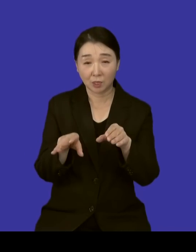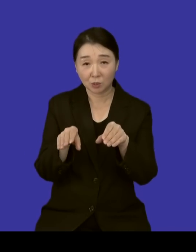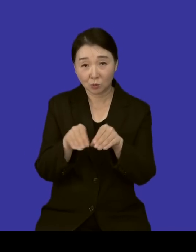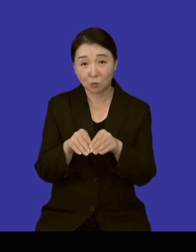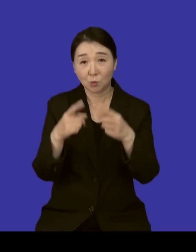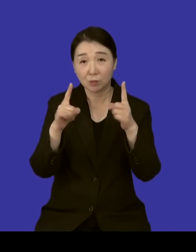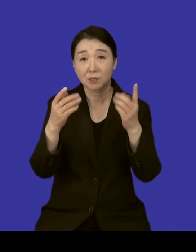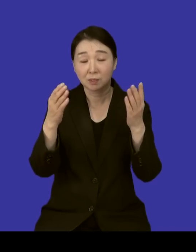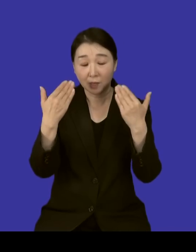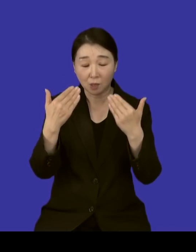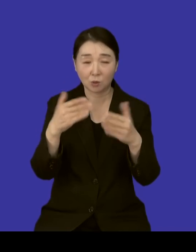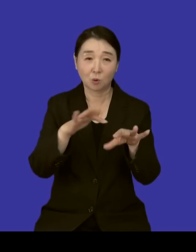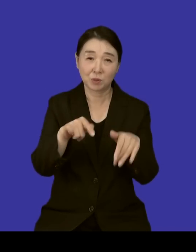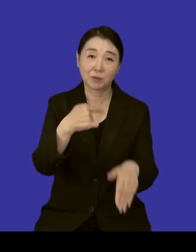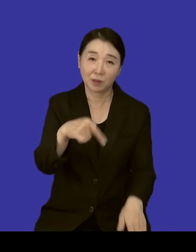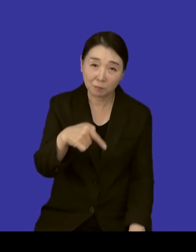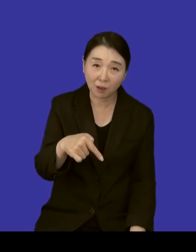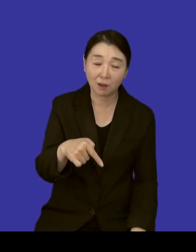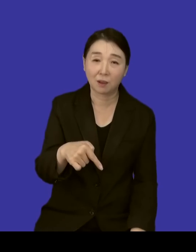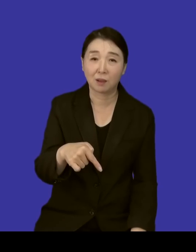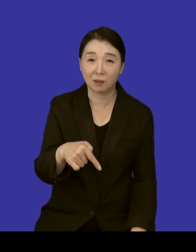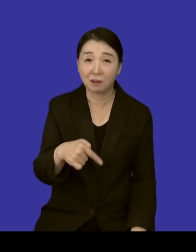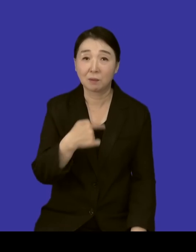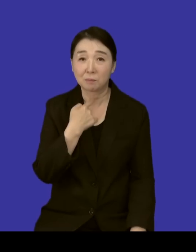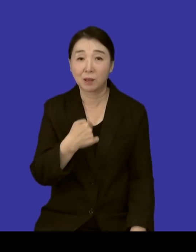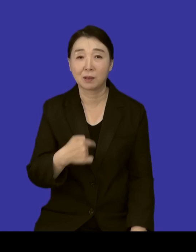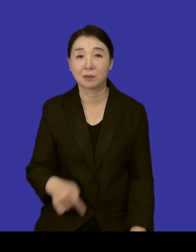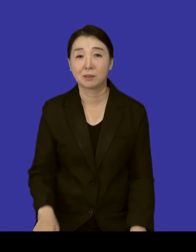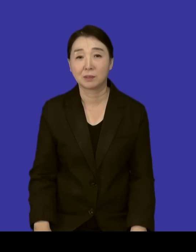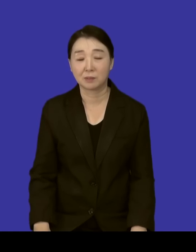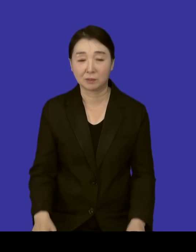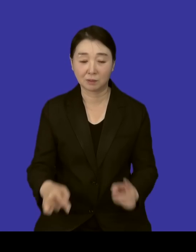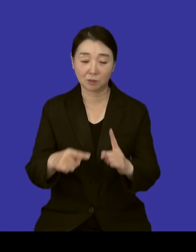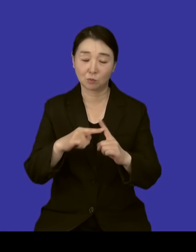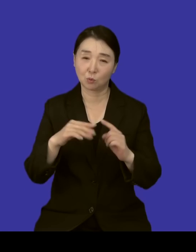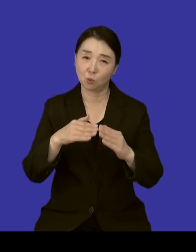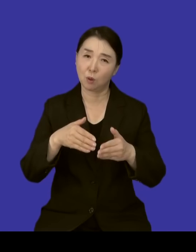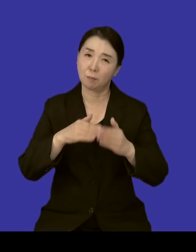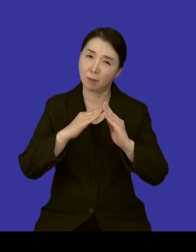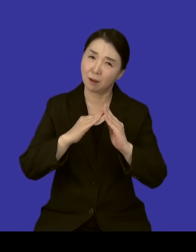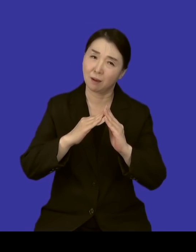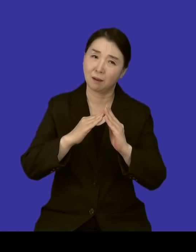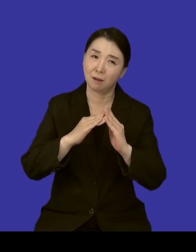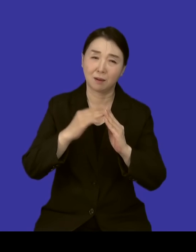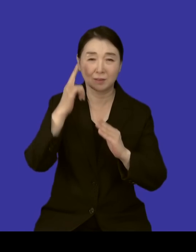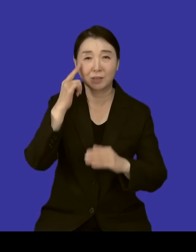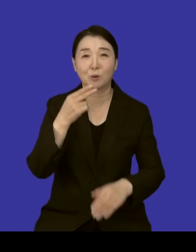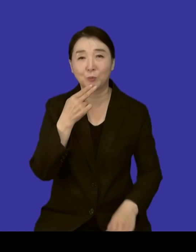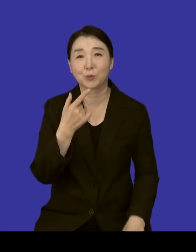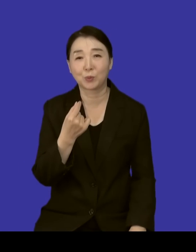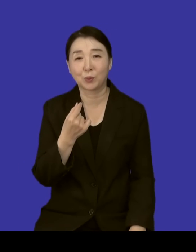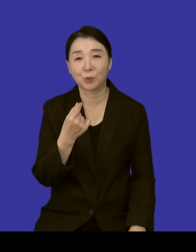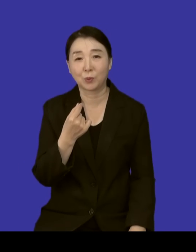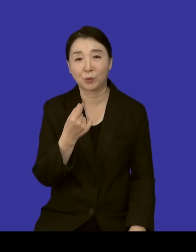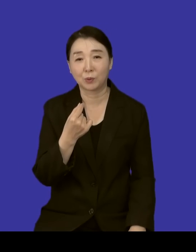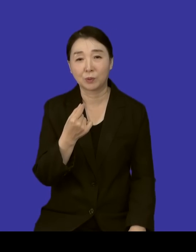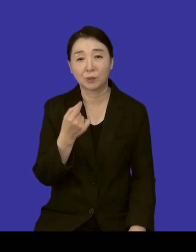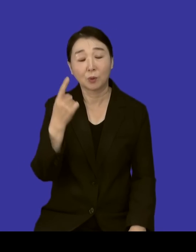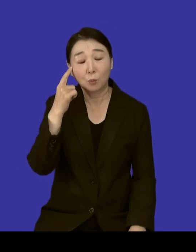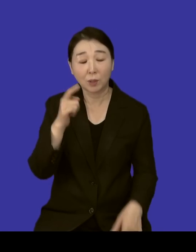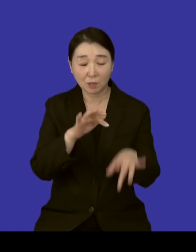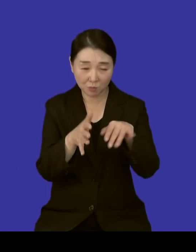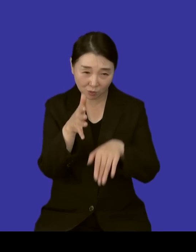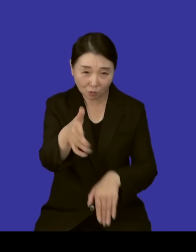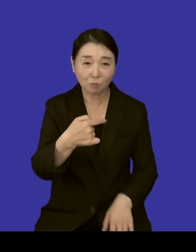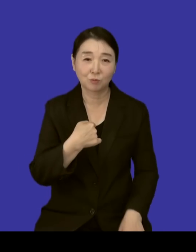가르쳤고 서울예고에서 피아노 가르쳤거든요. 네. 그러니까 저는 이렇게 교회를 할 그게 아니에요. 네. 예, 전 너무